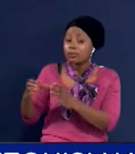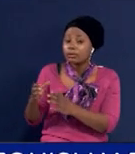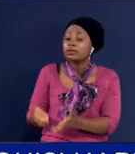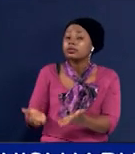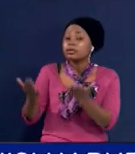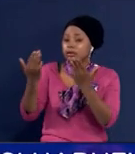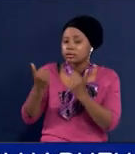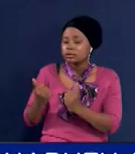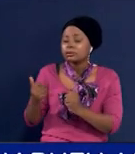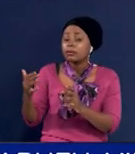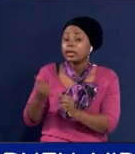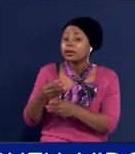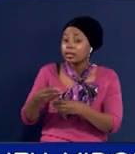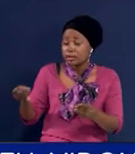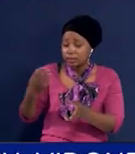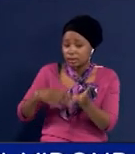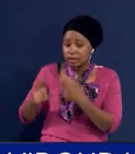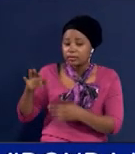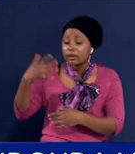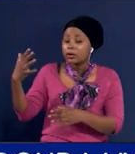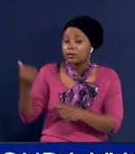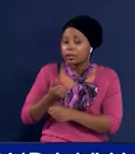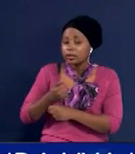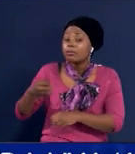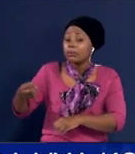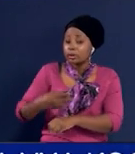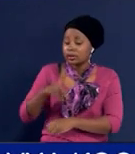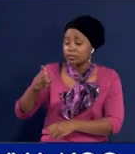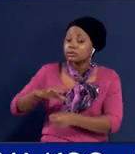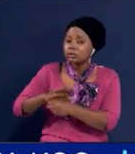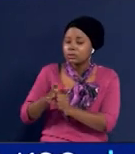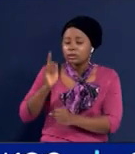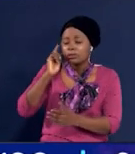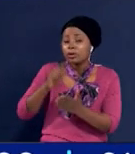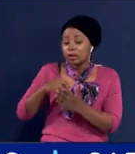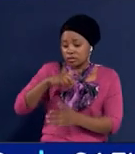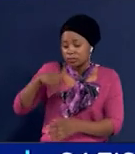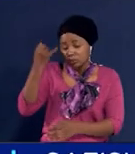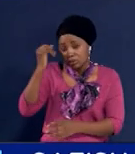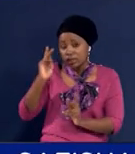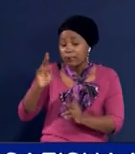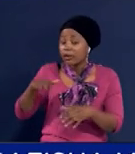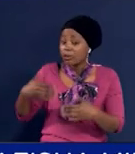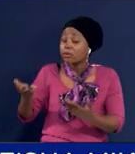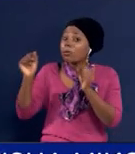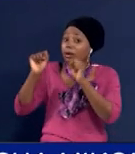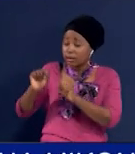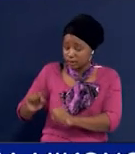wakapata athari zaidi baada ya kupata maambukizi ya virusi vya corona. Na ndio maana tunashauri kama hakuna urazima kwa mfano